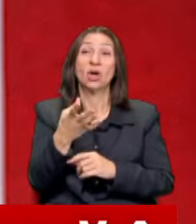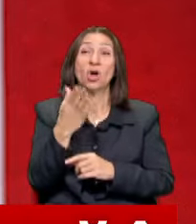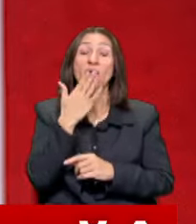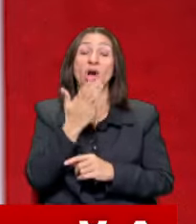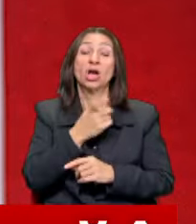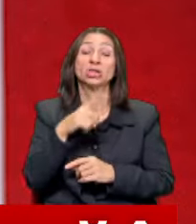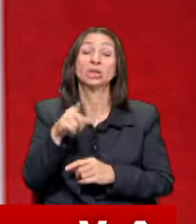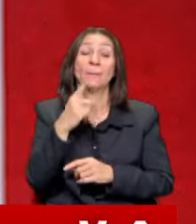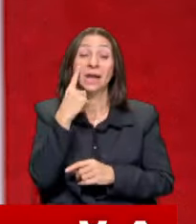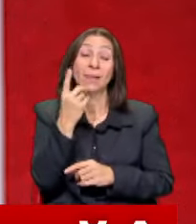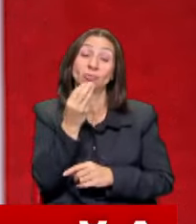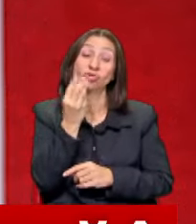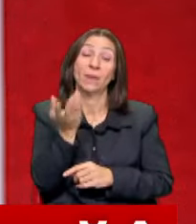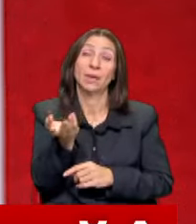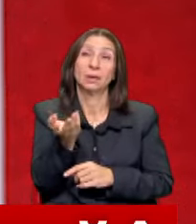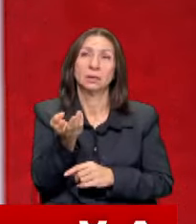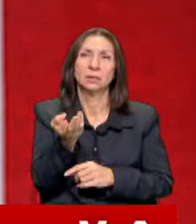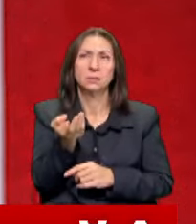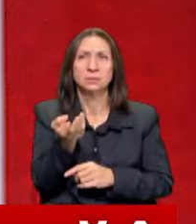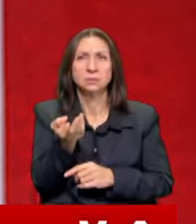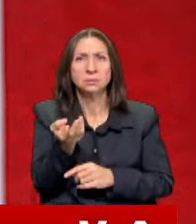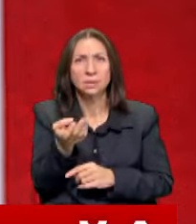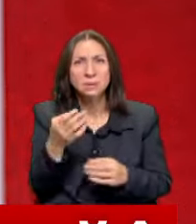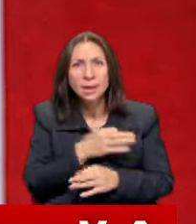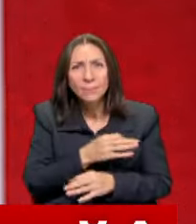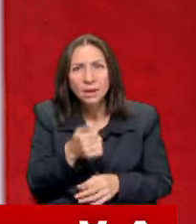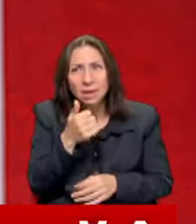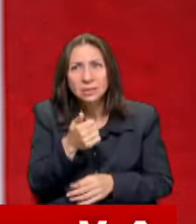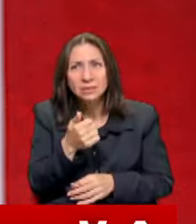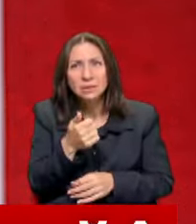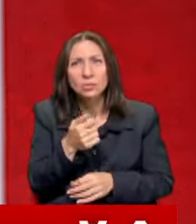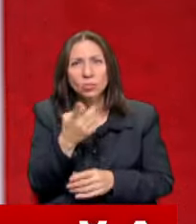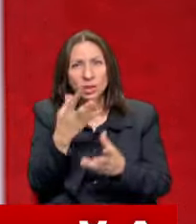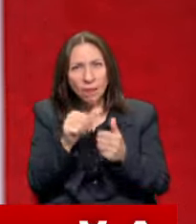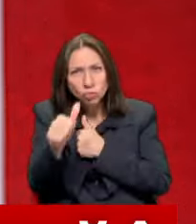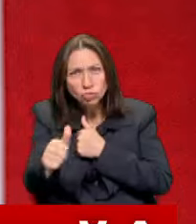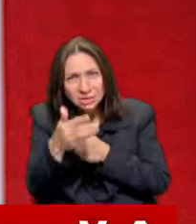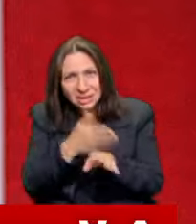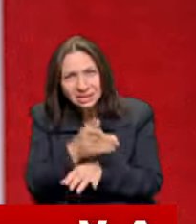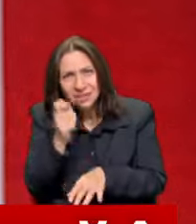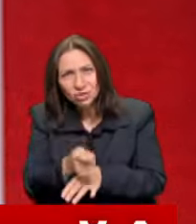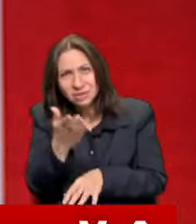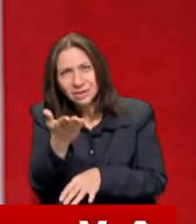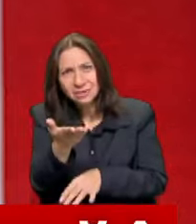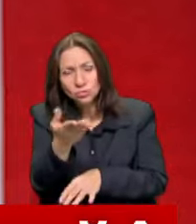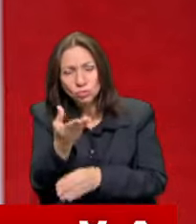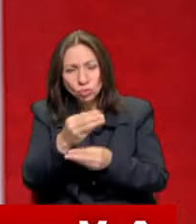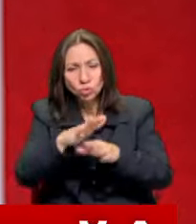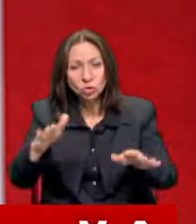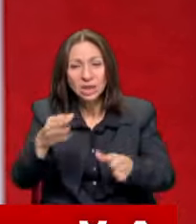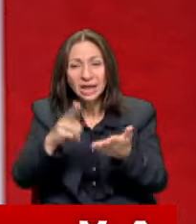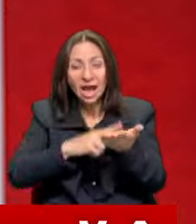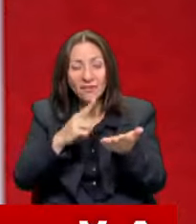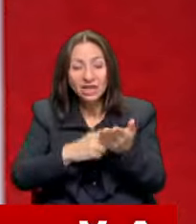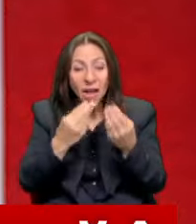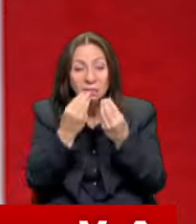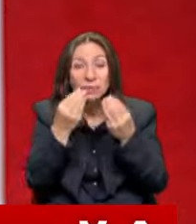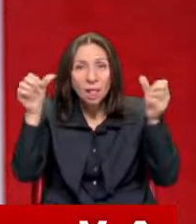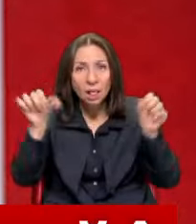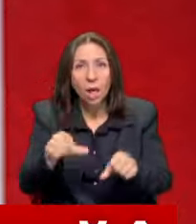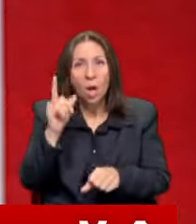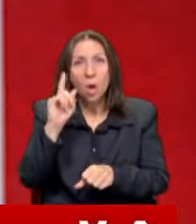öğrenciler bakalım mi ya Sayın Bakan yani bu kadar mı uzaksınız gerçeklikten bu çocuklar kahvaltı yapamadığı